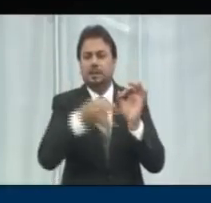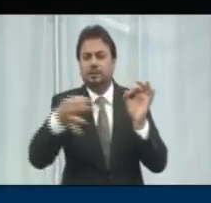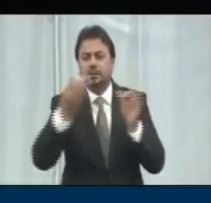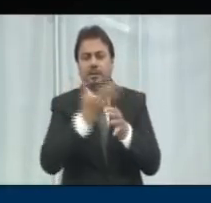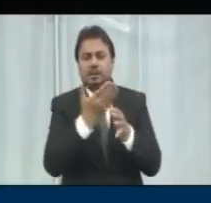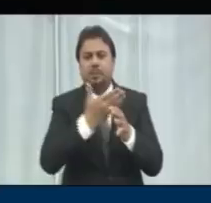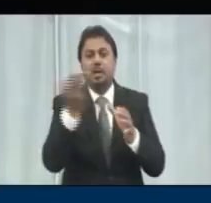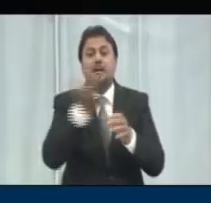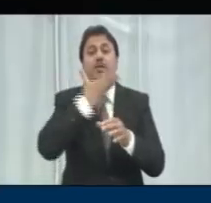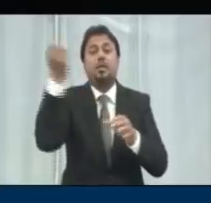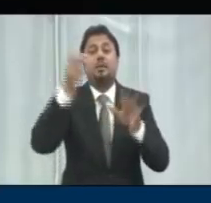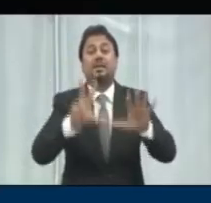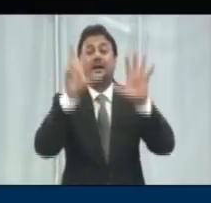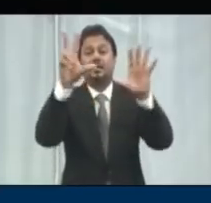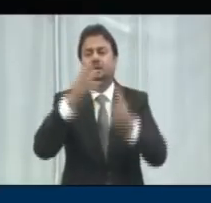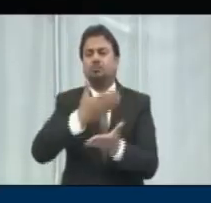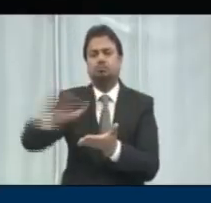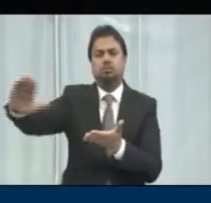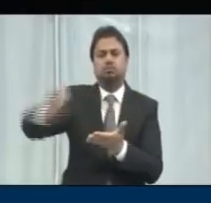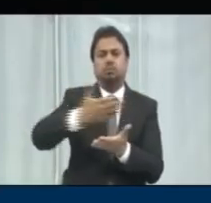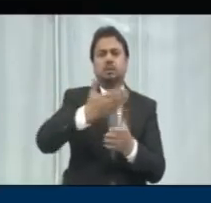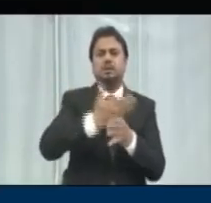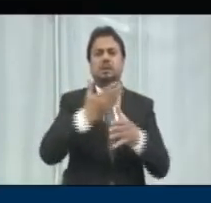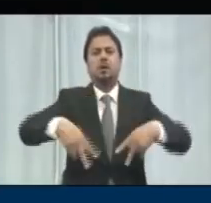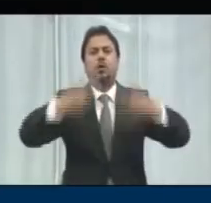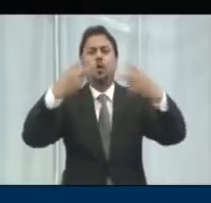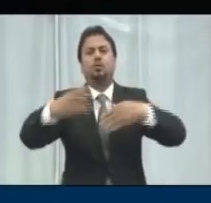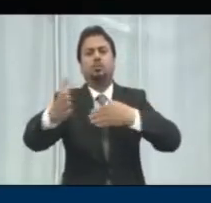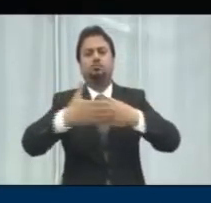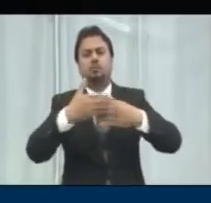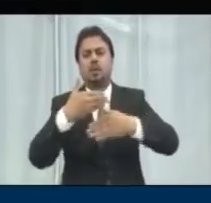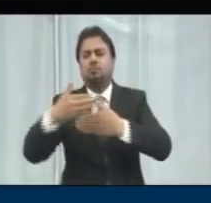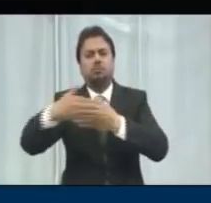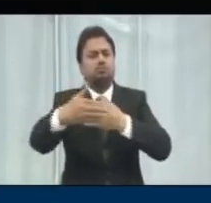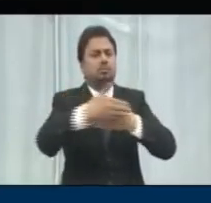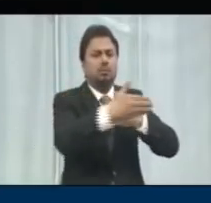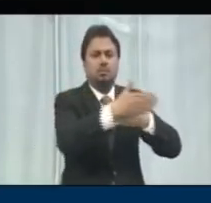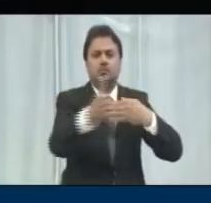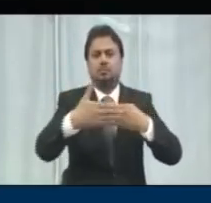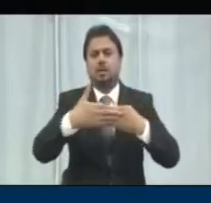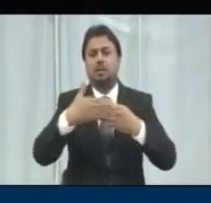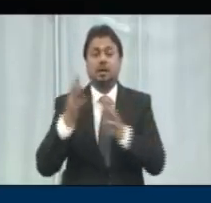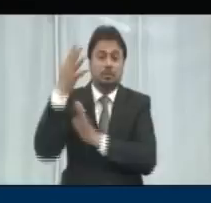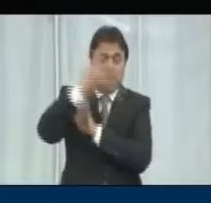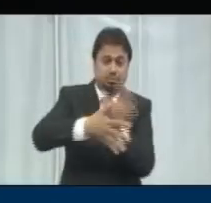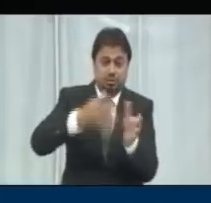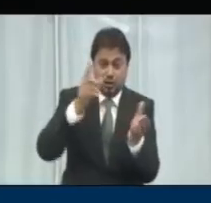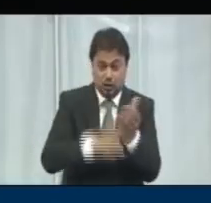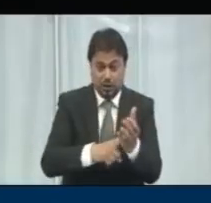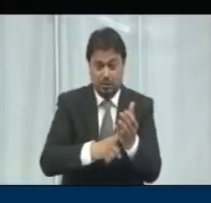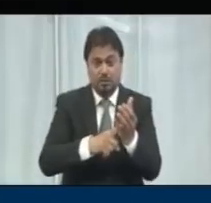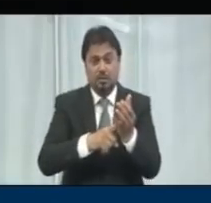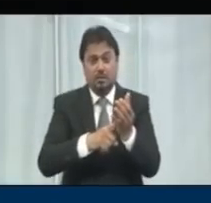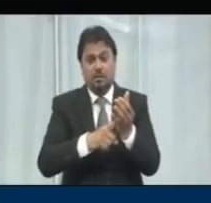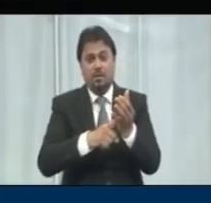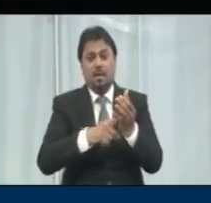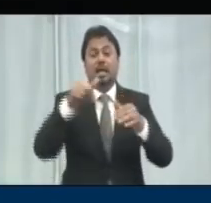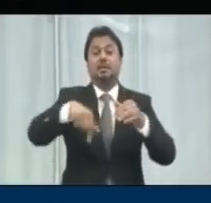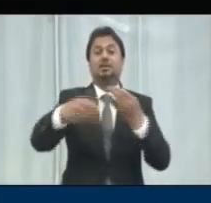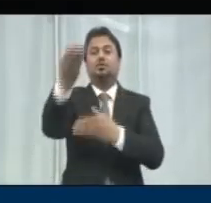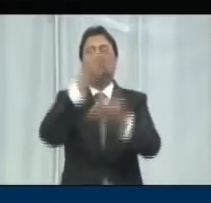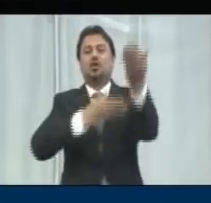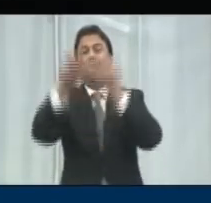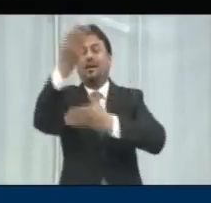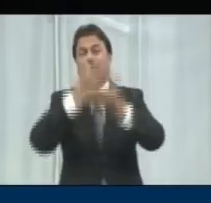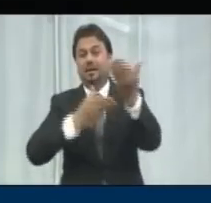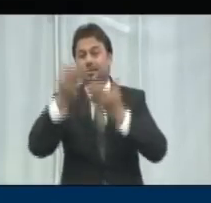مدينة البصرة عن بقية المدن العراقية خصوصا المدن المجاورة، لكن لم تأتي تأكيدات على أنه الطريق التجاري الذي